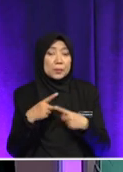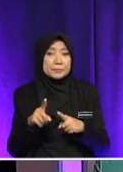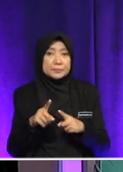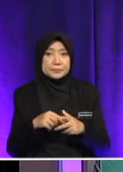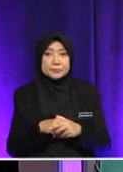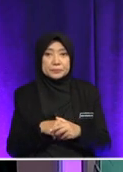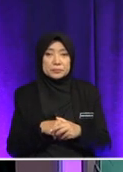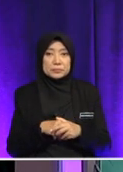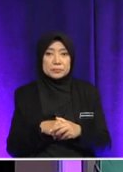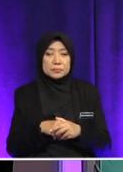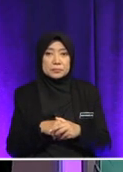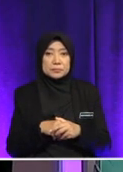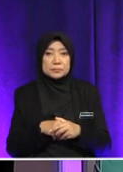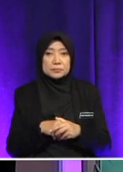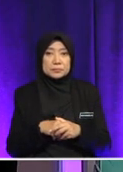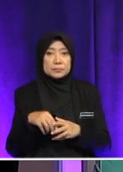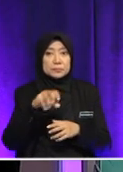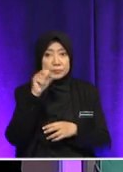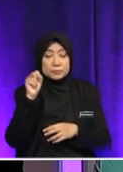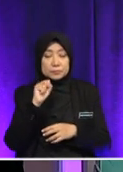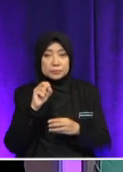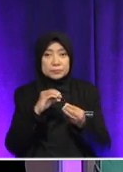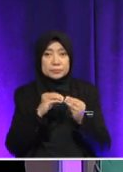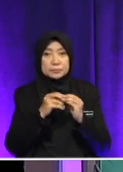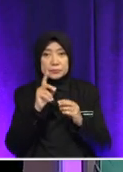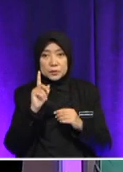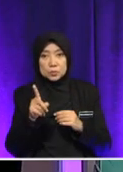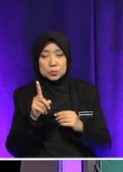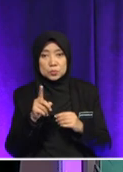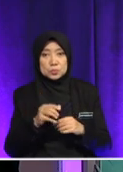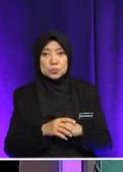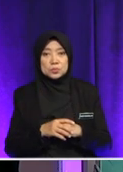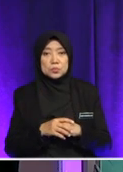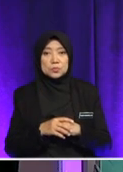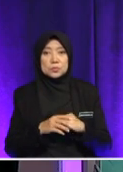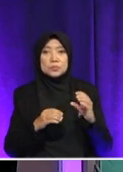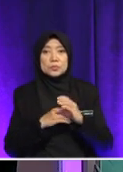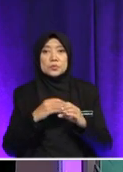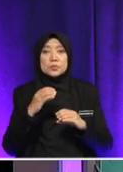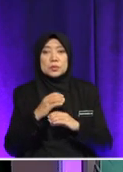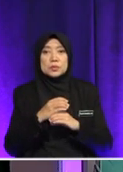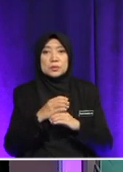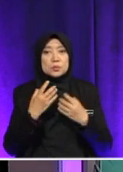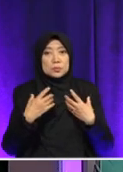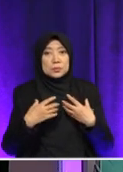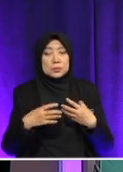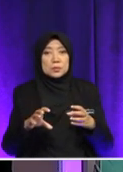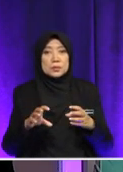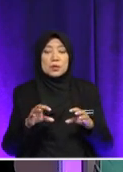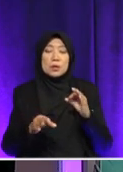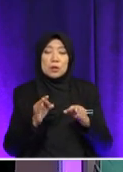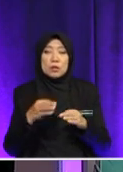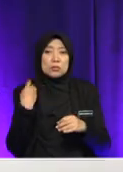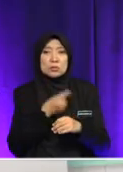wajarkan penggunaan konkrit yang diperkukut dalam pembuatan bangunan Coba kalau kita gunakan